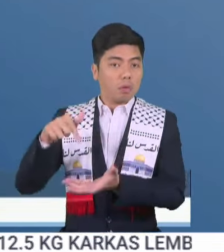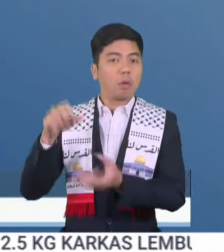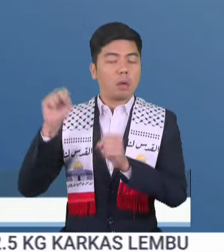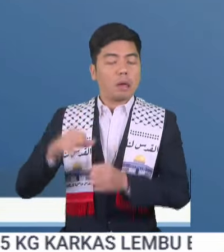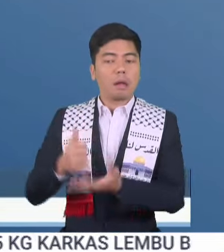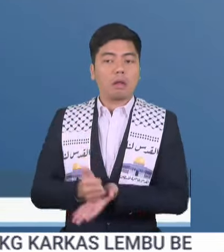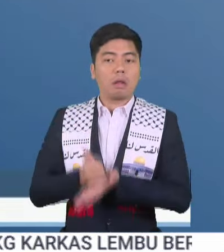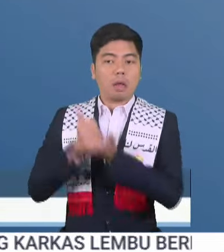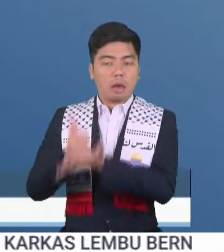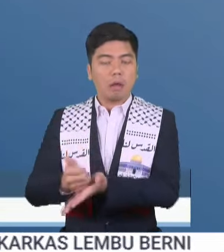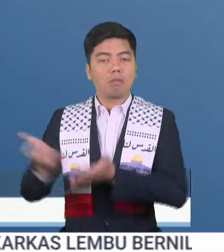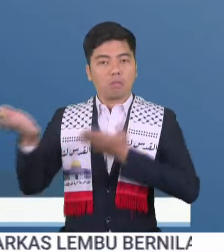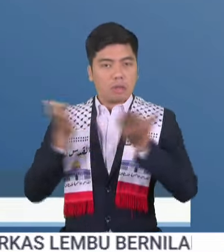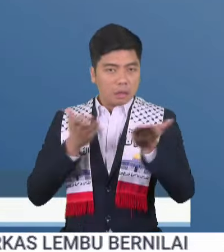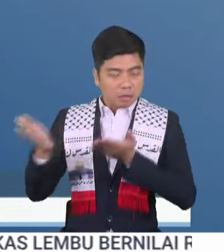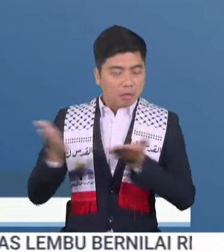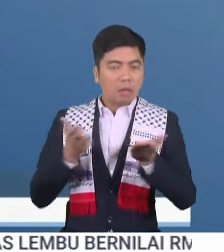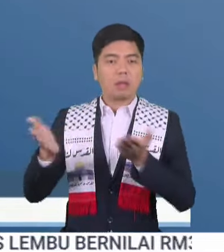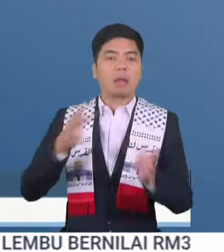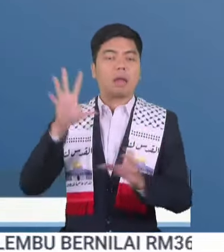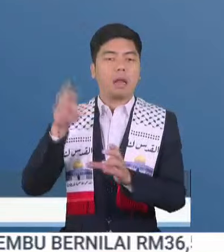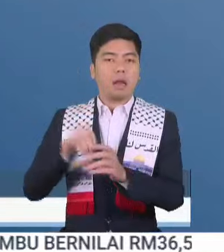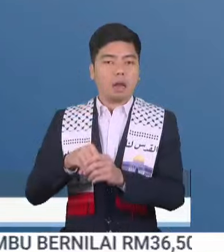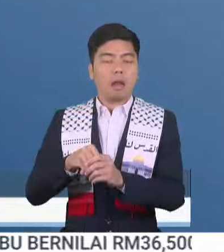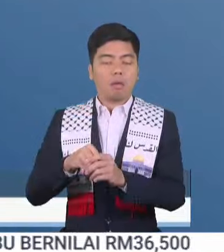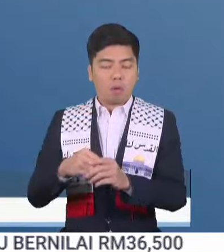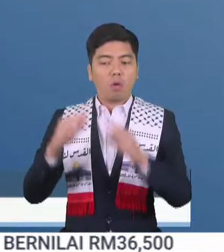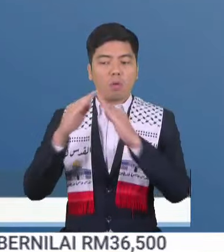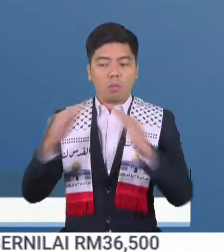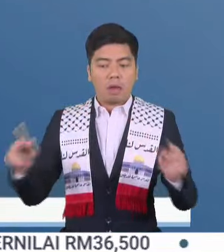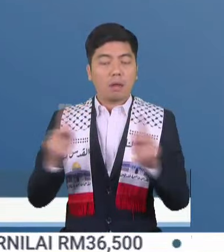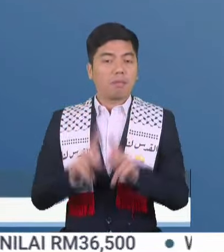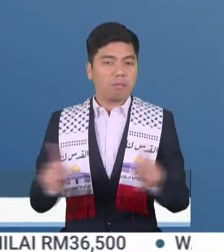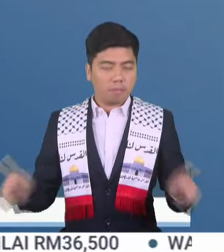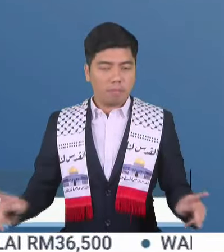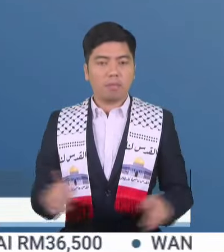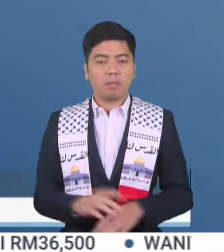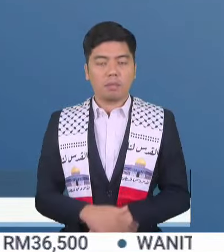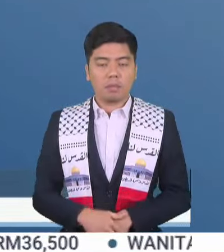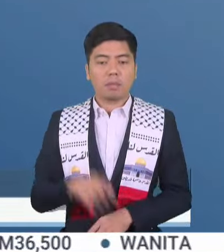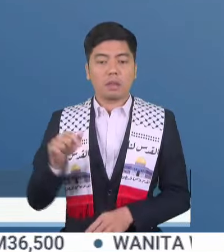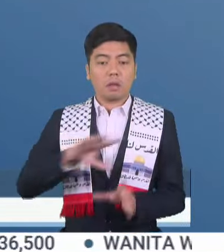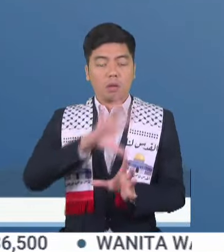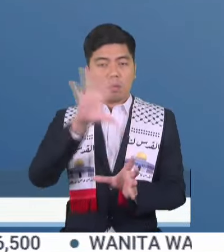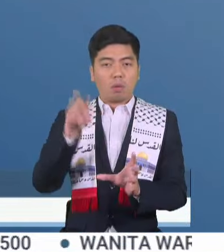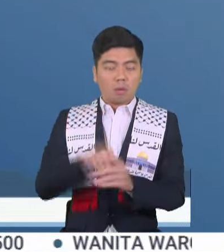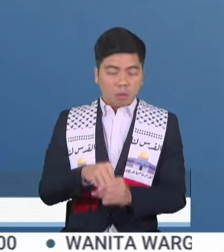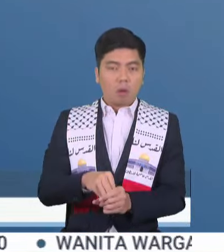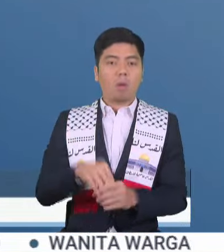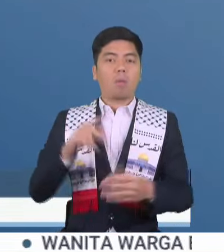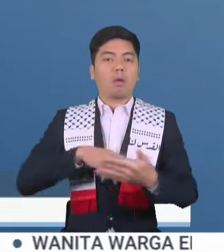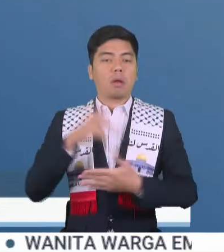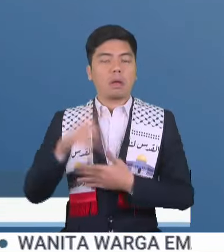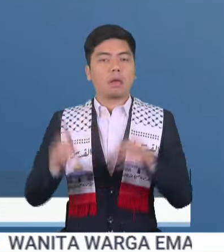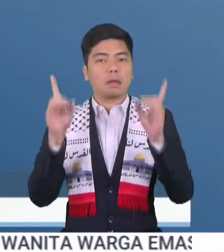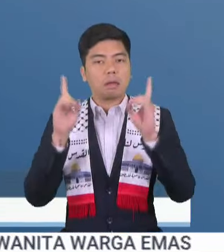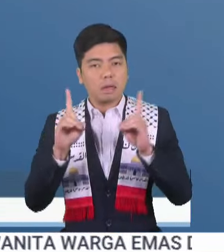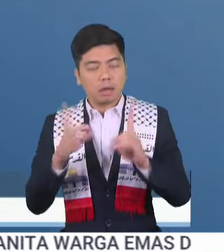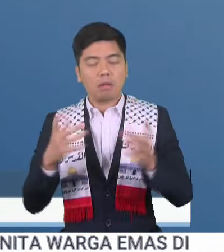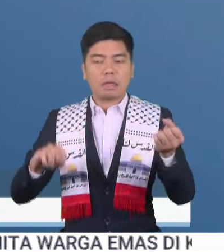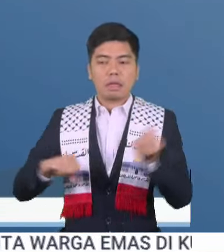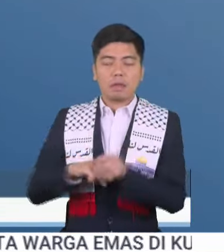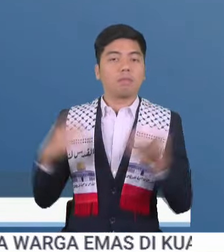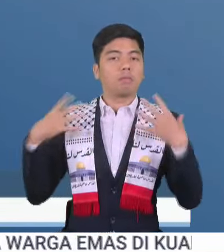boleh membantu dalam perkhidmatan yang ditawarkan oleh rumah kanak-kanak berkenaan. Ini termasuk program pendidikan, sokongan